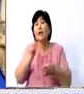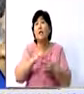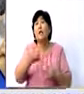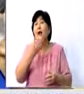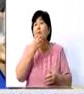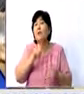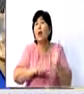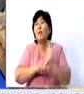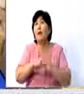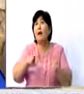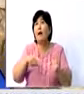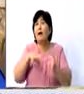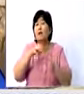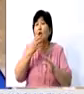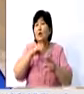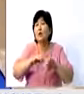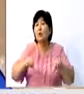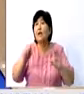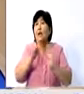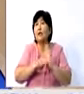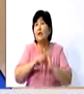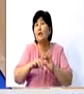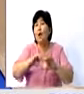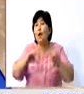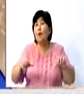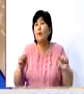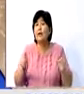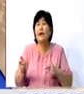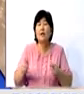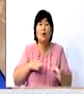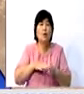маусымы басталамын дегенше қала ішіндегі жылу жүйесіне сынақ жүргізіліп, құбырлардың